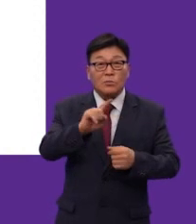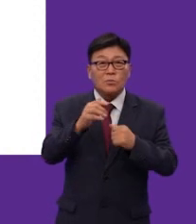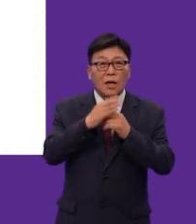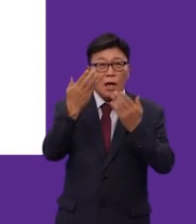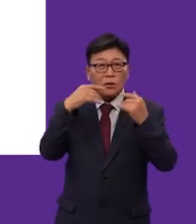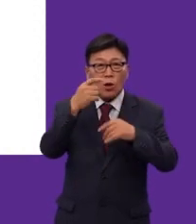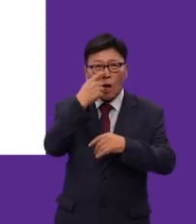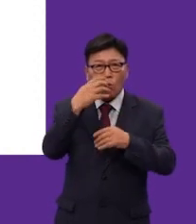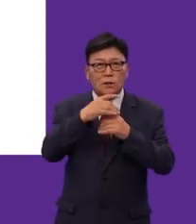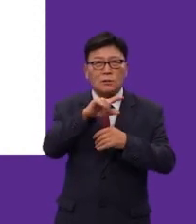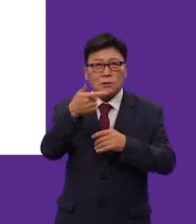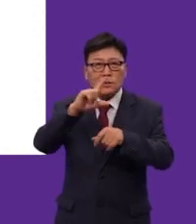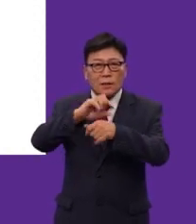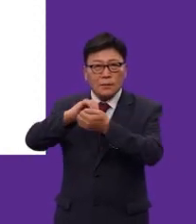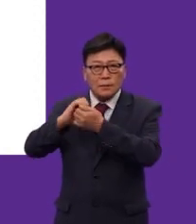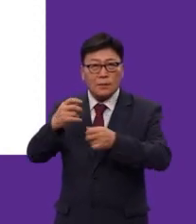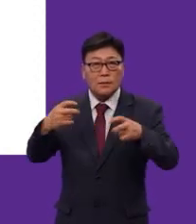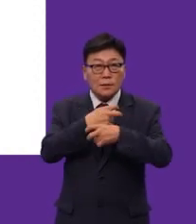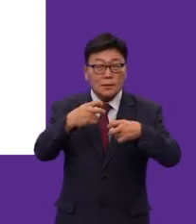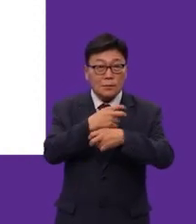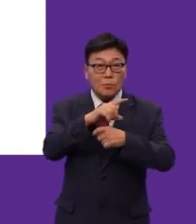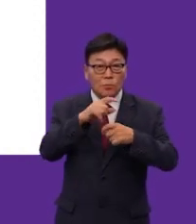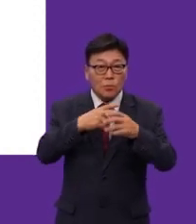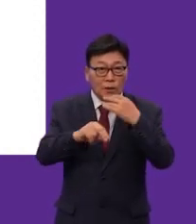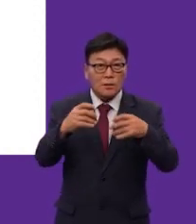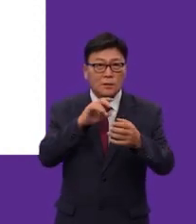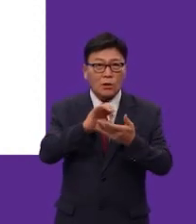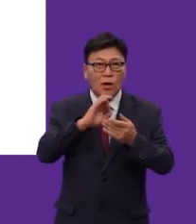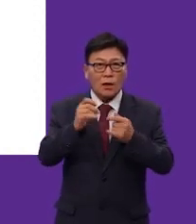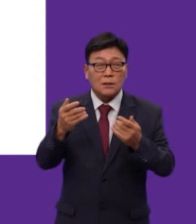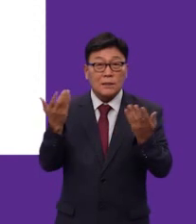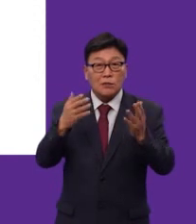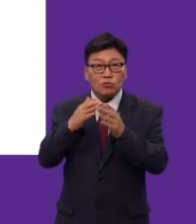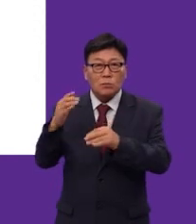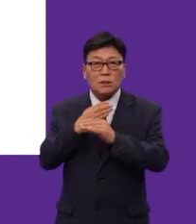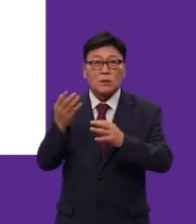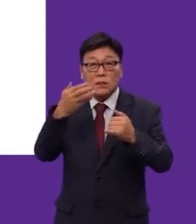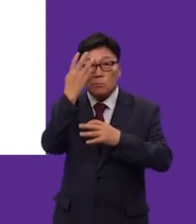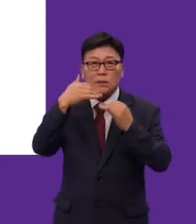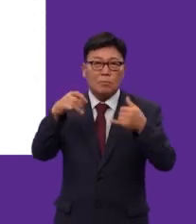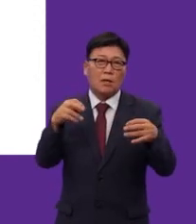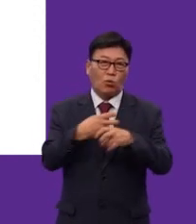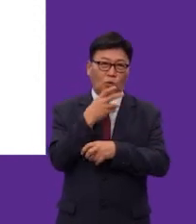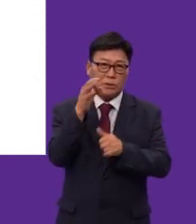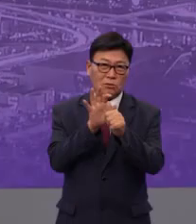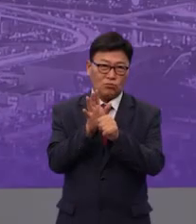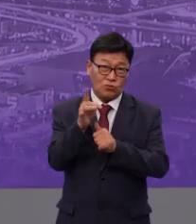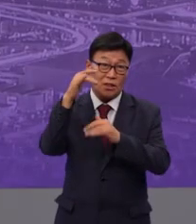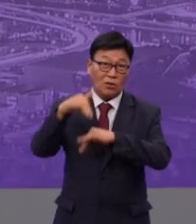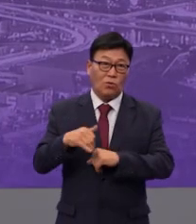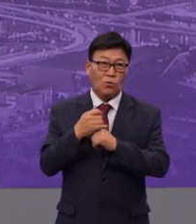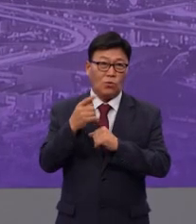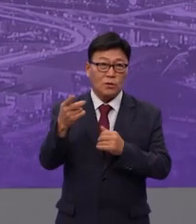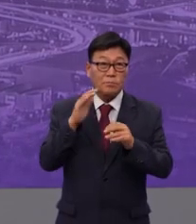등 주기적으로 대중교통을 이용하는 취업 준비 청년에게 교통비를 지원하자는 것입니다.